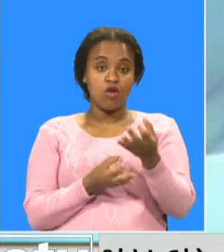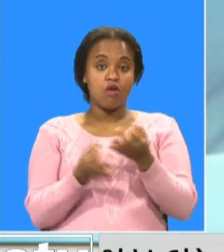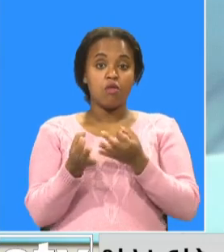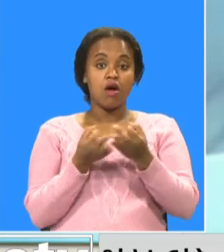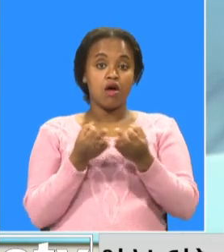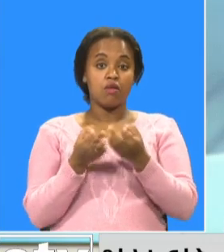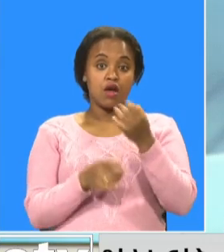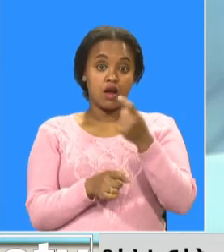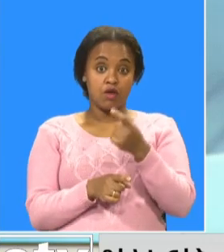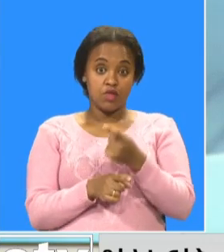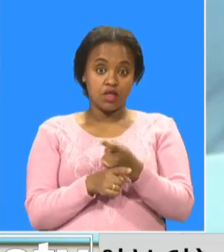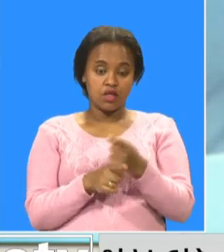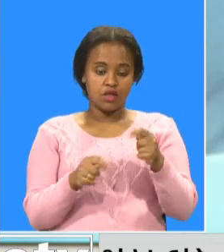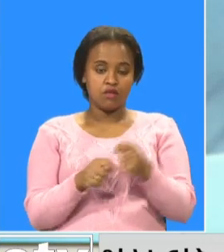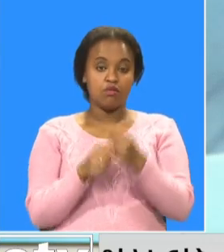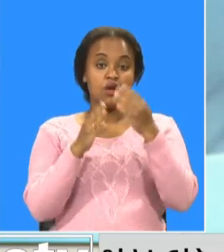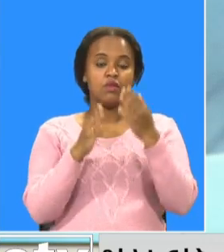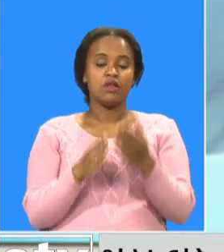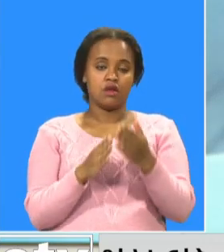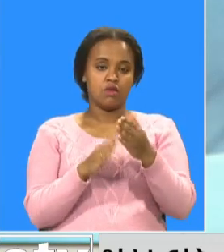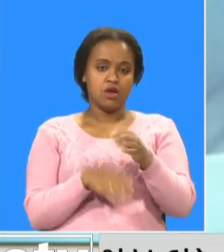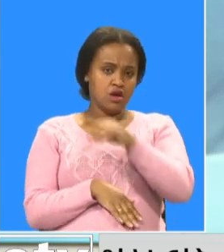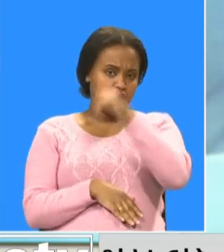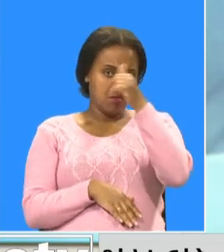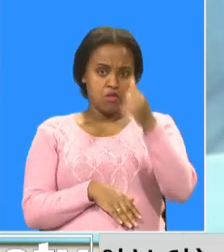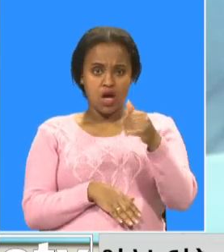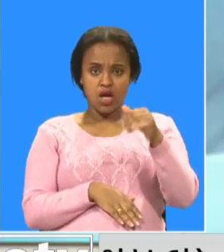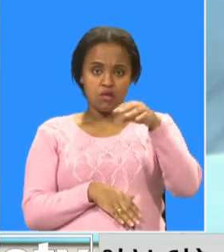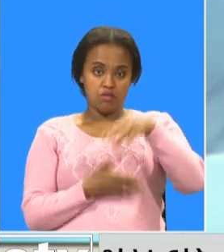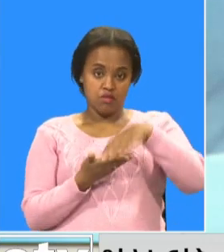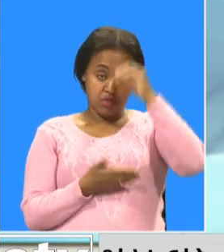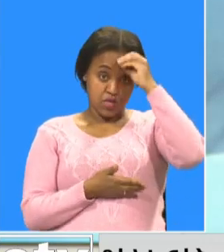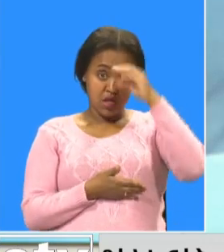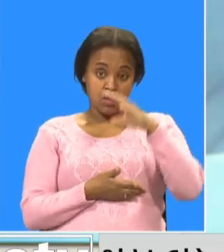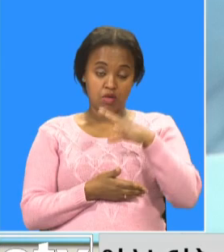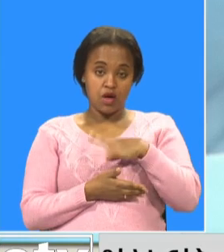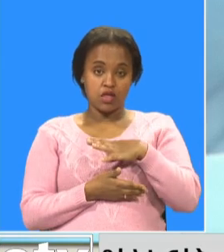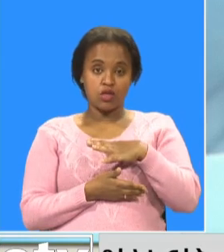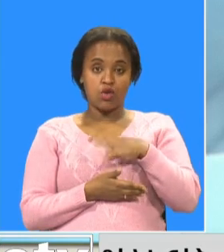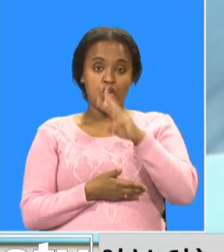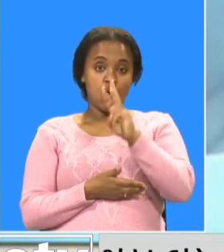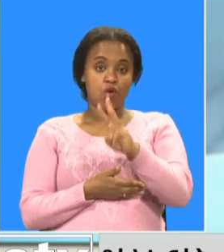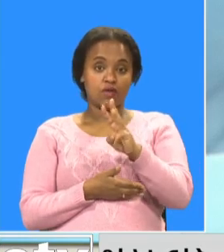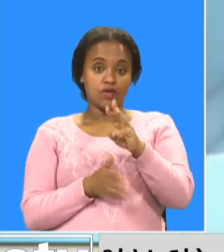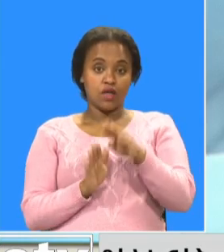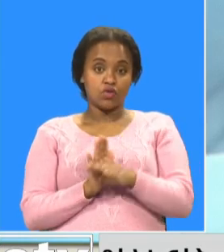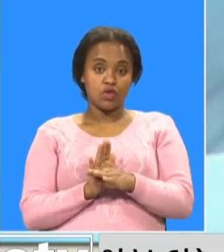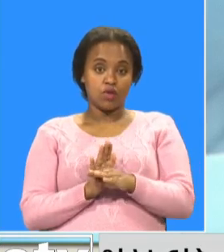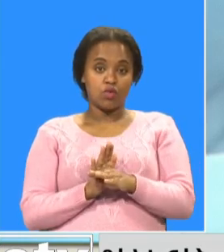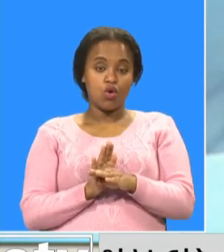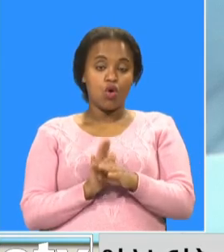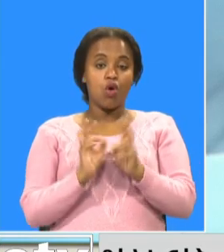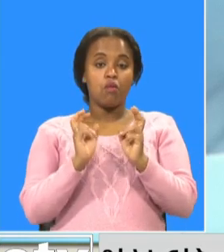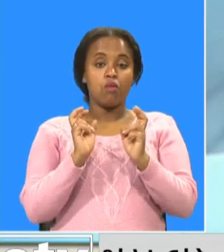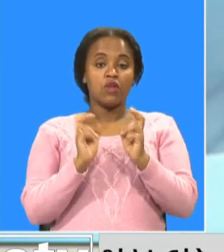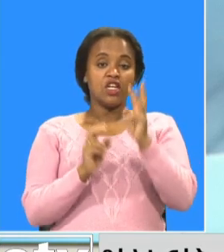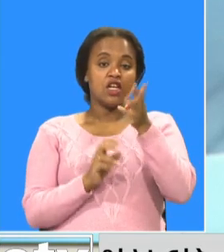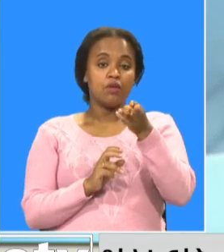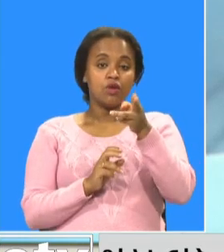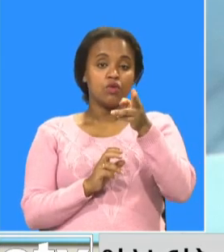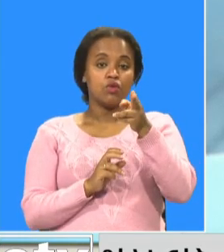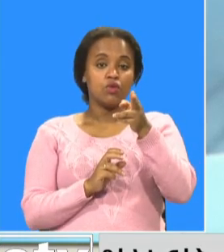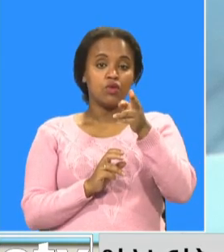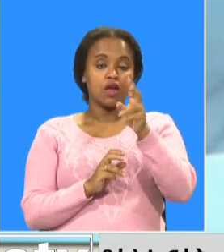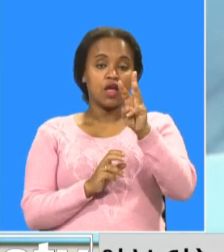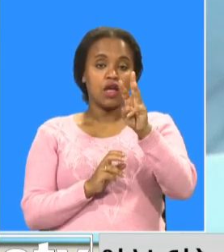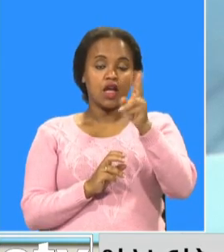ማብራሪያ በትክክል በመተግበር ማንም የተማረ ሰው አሁን ዌብሳይት ውስጥ ገብቶ WHO ማስክ ስታንዳርድ ቢል ቪዲዮዎች አሉ፣ አጋዥ